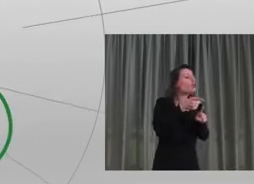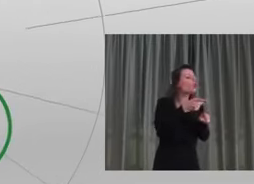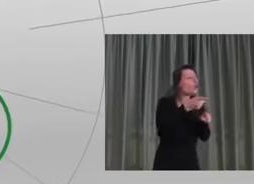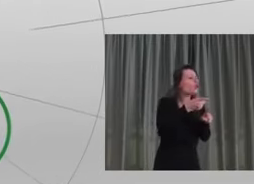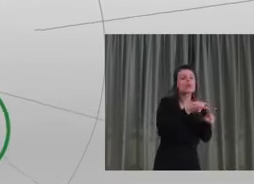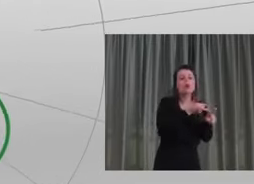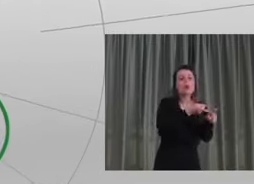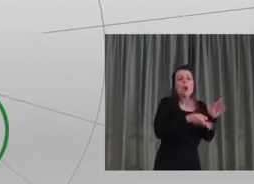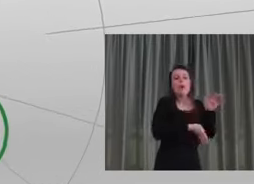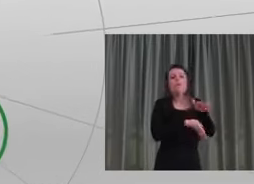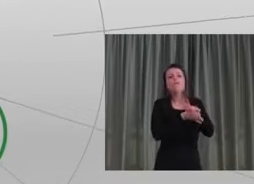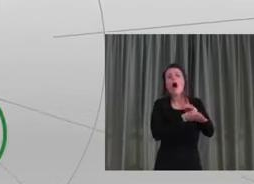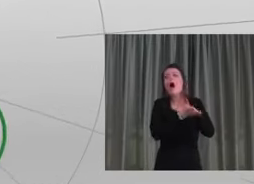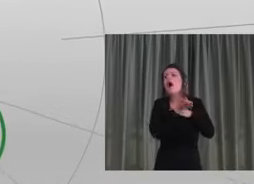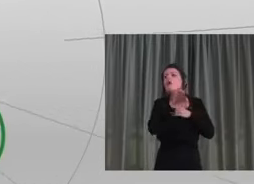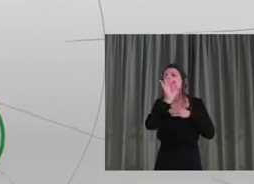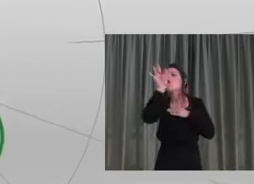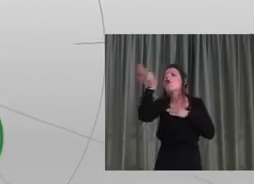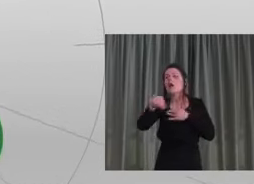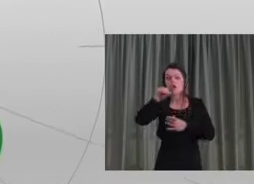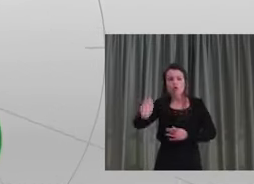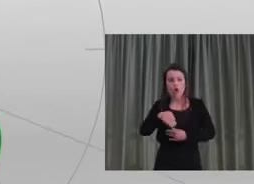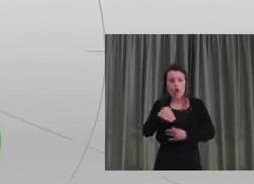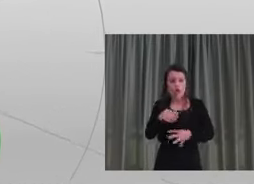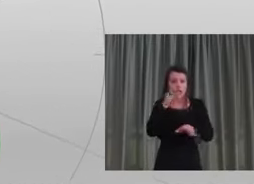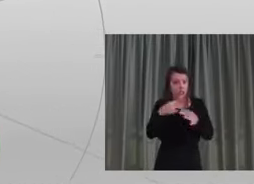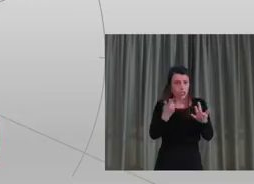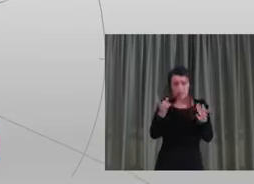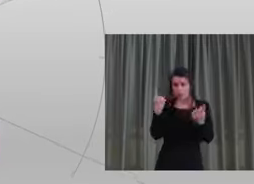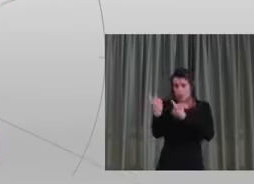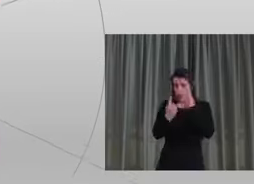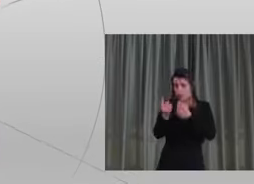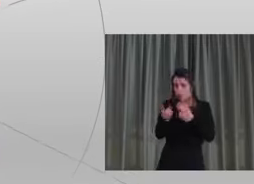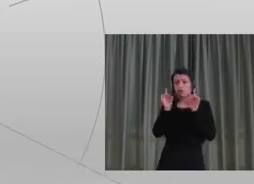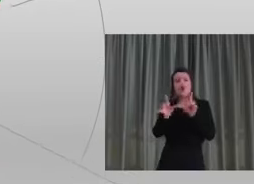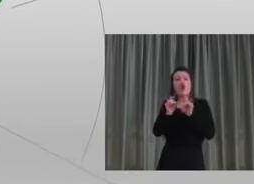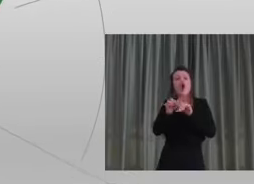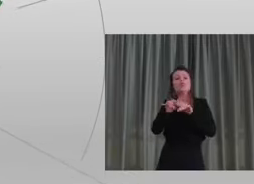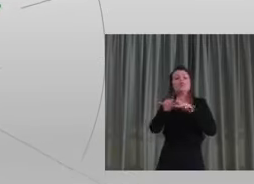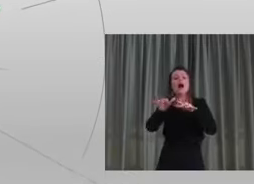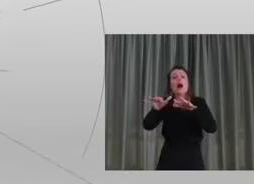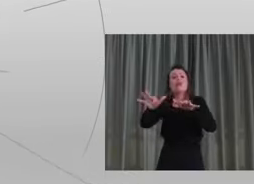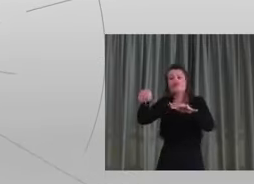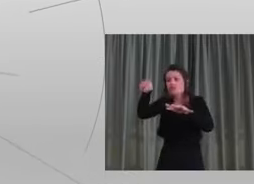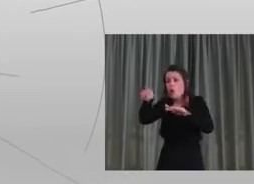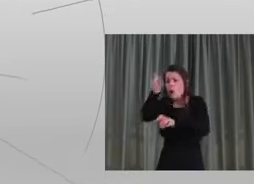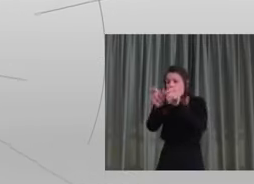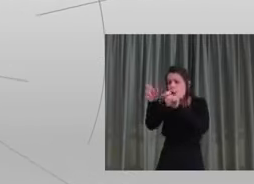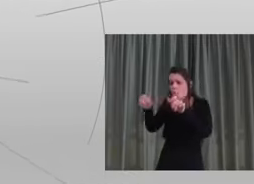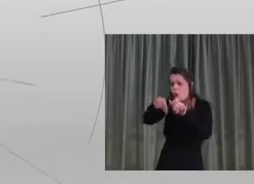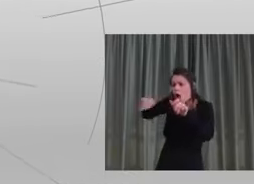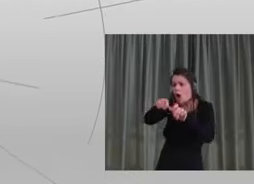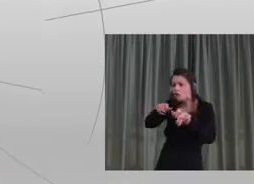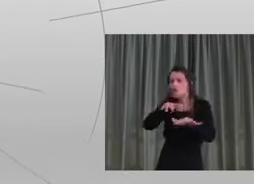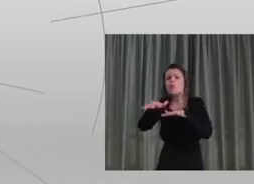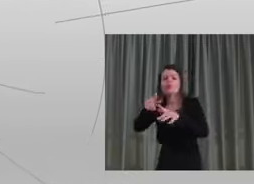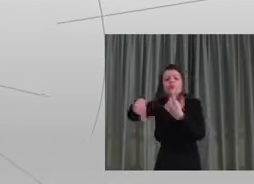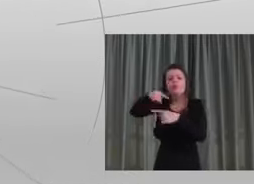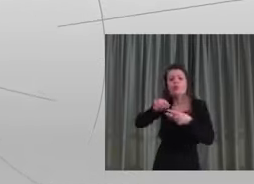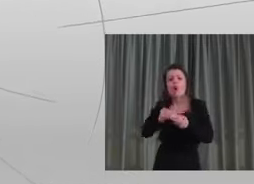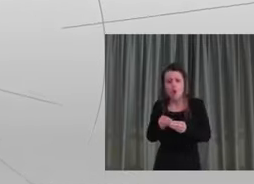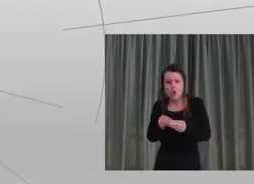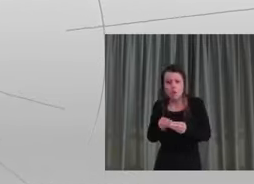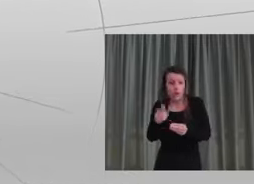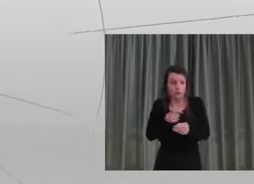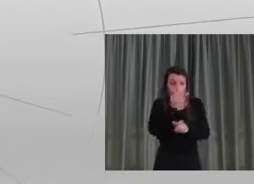in un momento di diffusione del contagio come si sta muovendo anche la popolazione che lavora infatti la domanda è